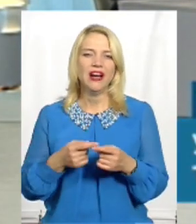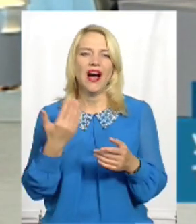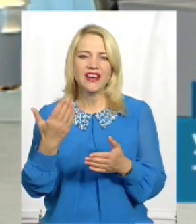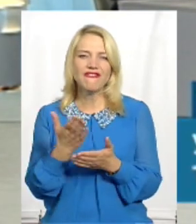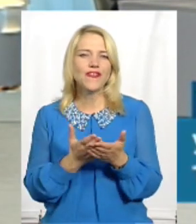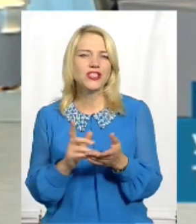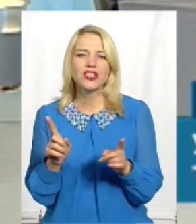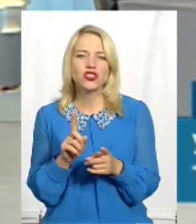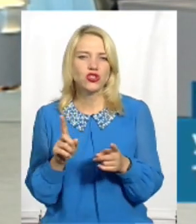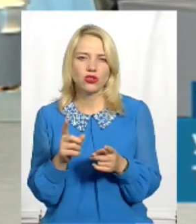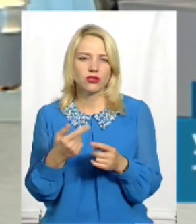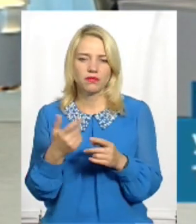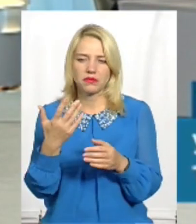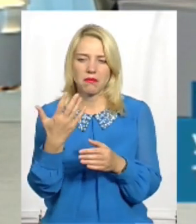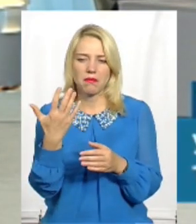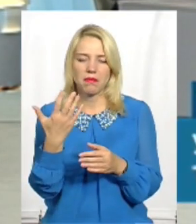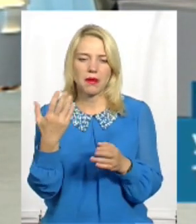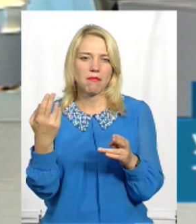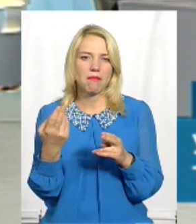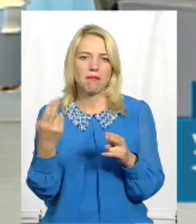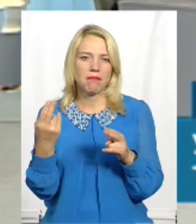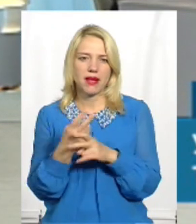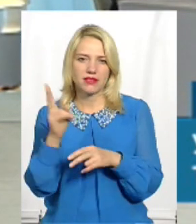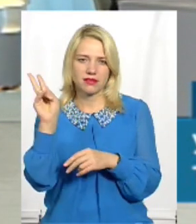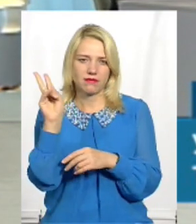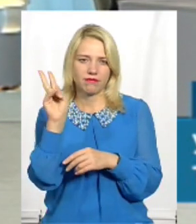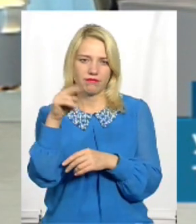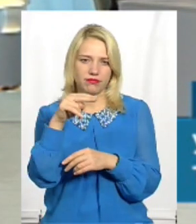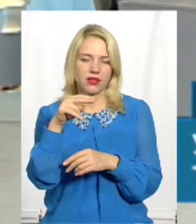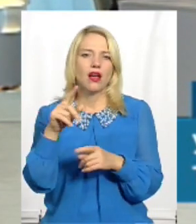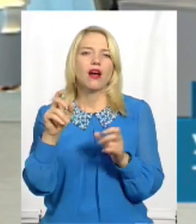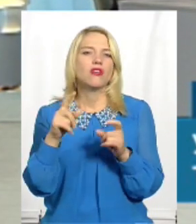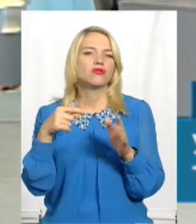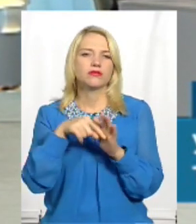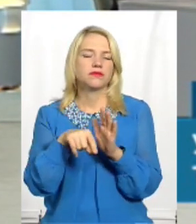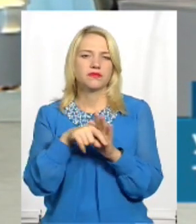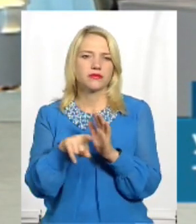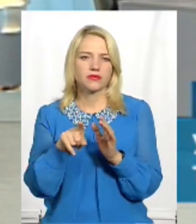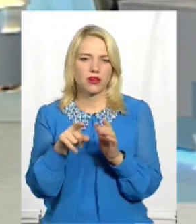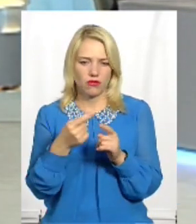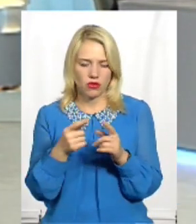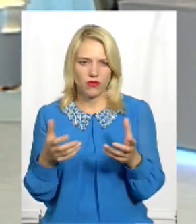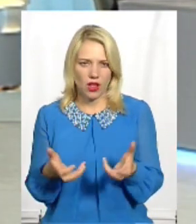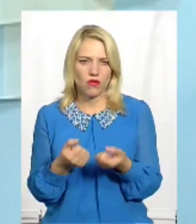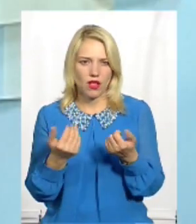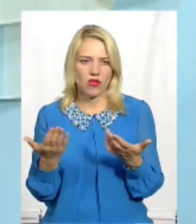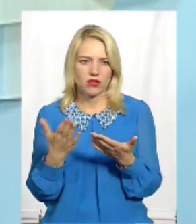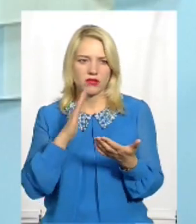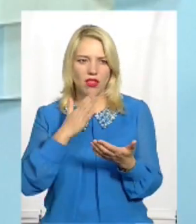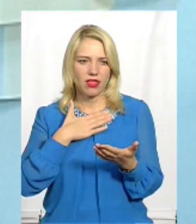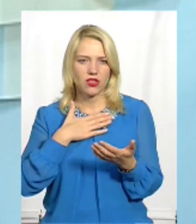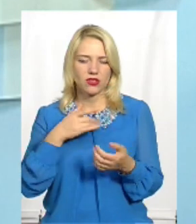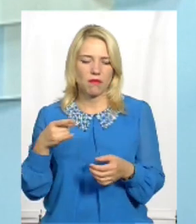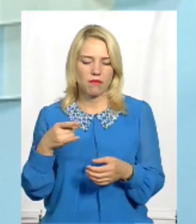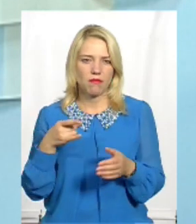вони вміють їздити без рогів, так скажемо, так, протягом 5 кілометрів, вона якось врятувала хоч якось наші пробки?